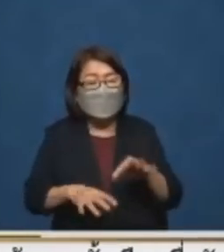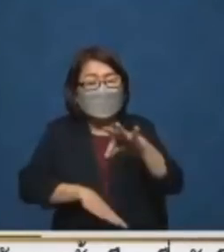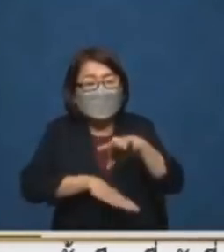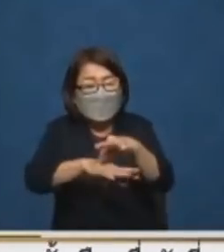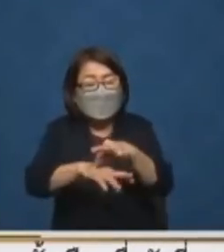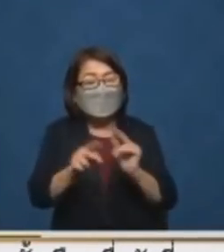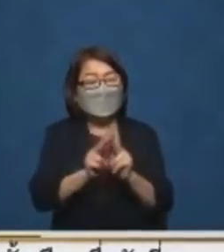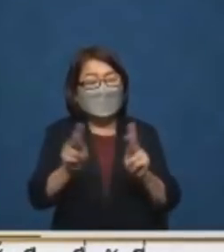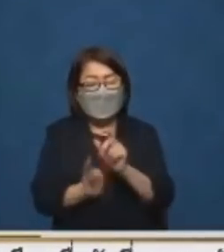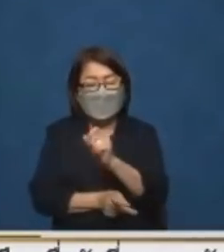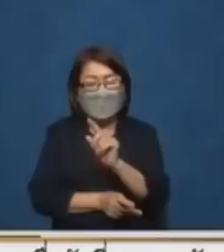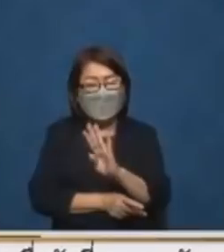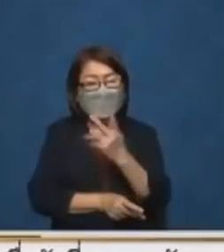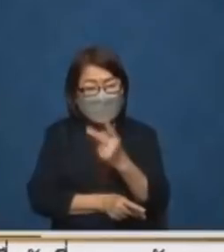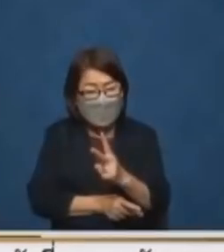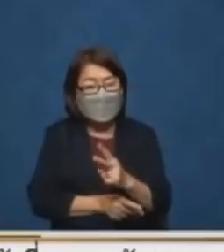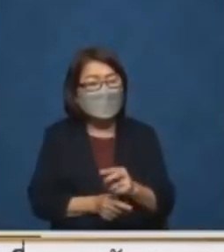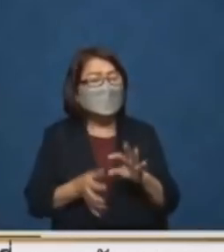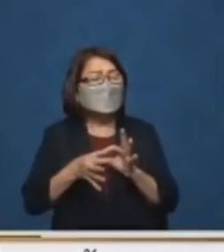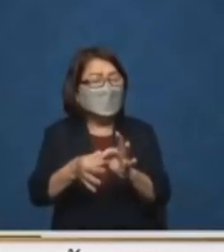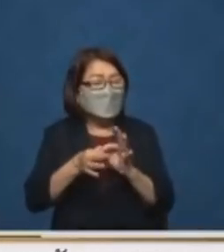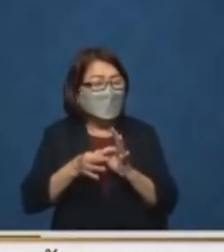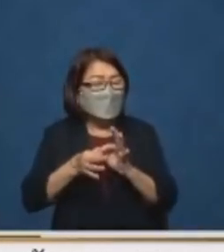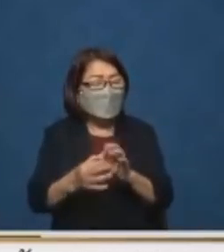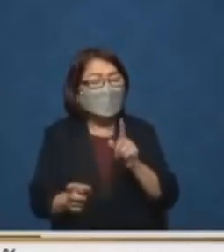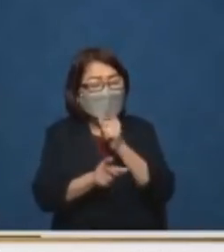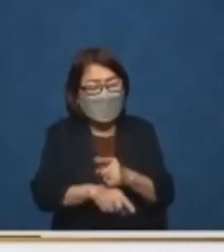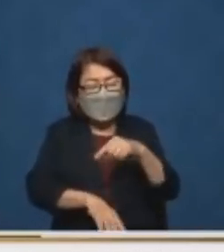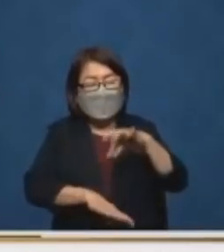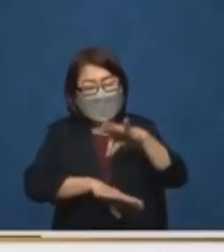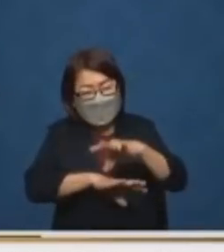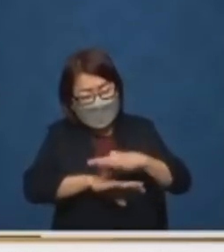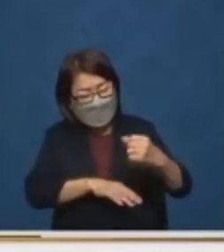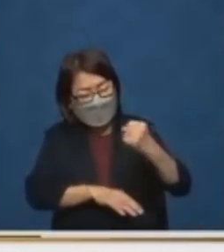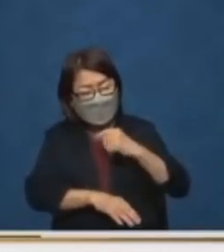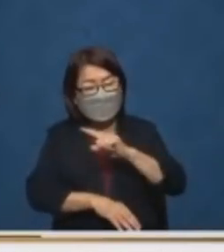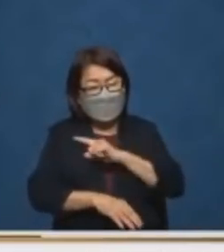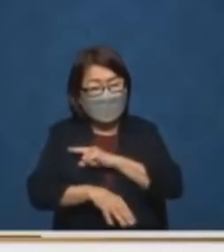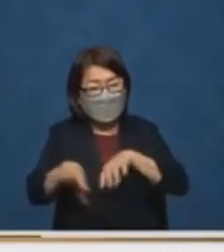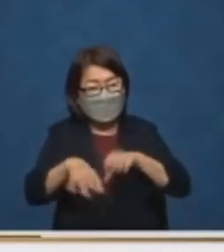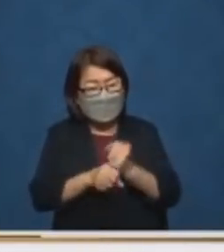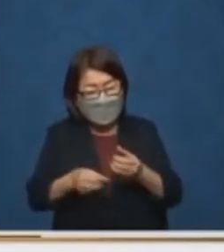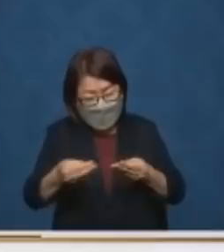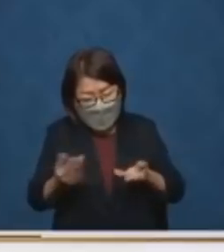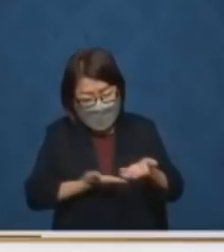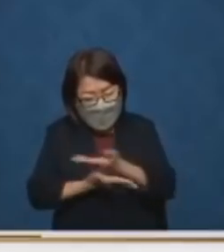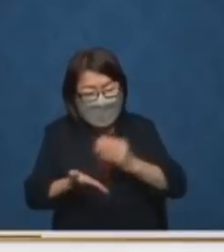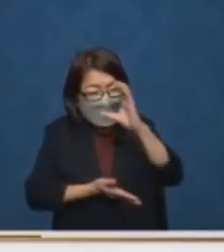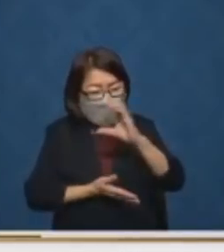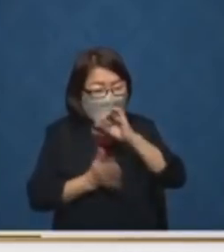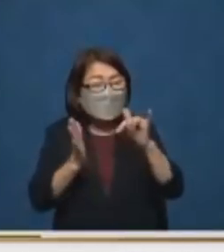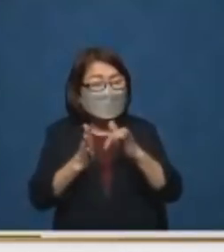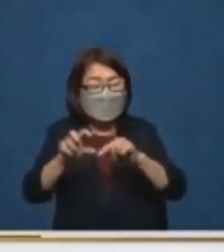สอบค่อ มีความเกี่วพัน ใน GNที่ร่วมกันหาวักซีนที่ไม่มีประสิทธภาพ